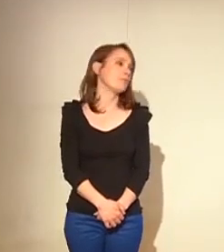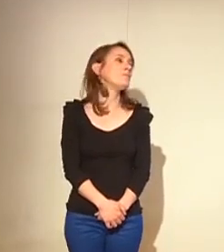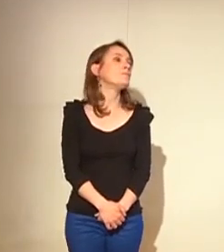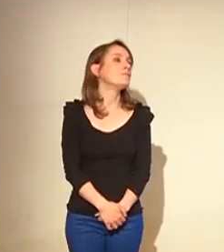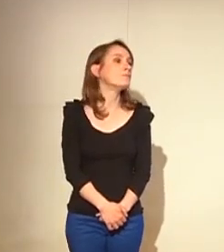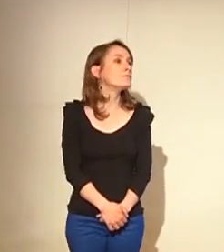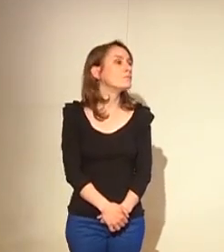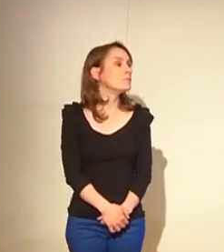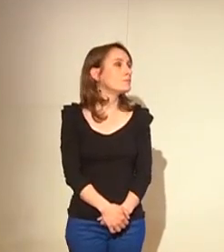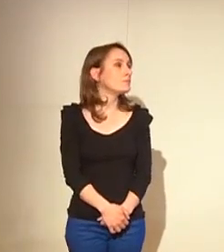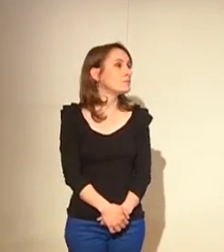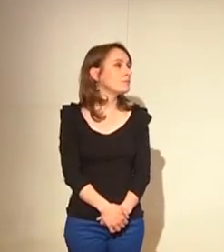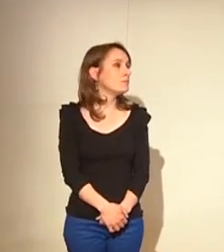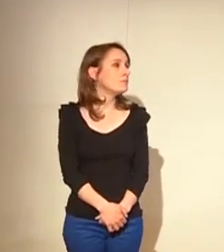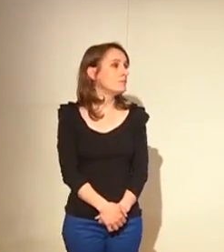l'étage